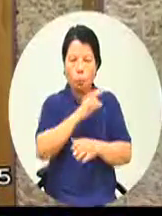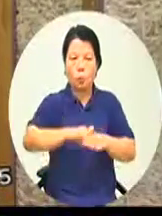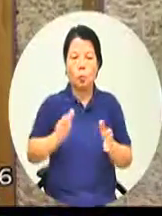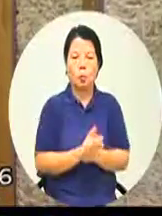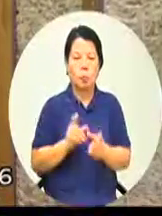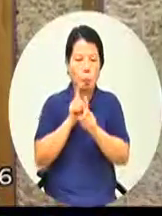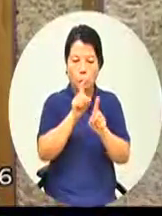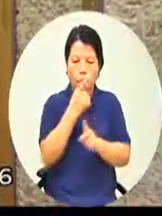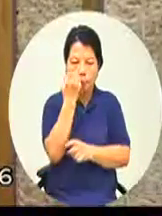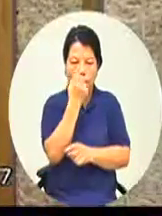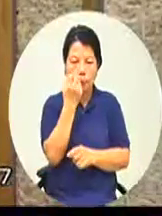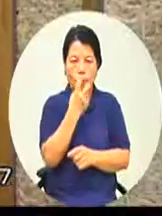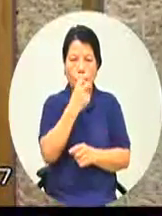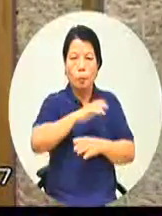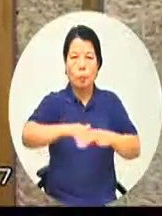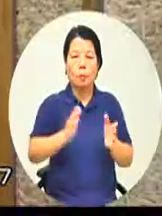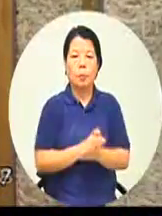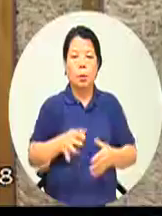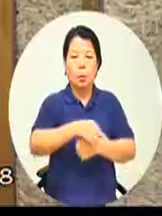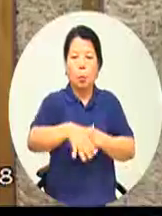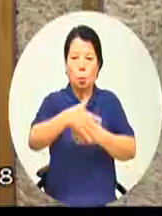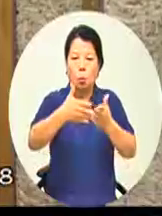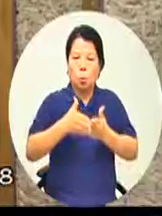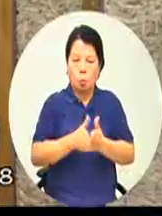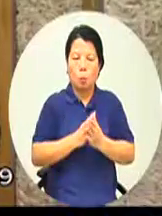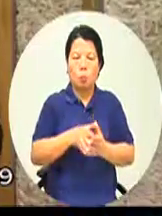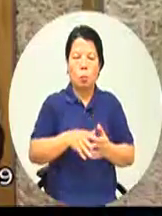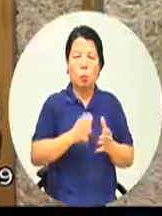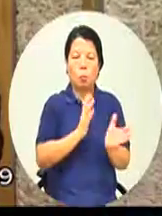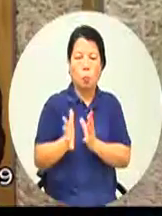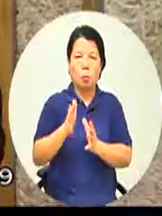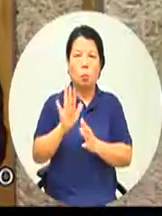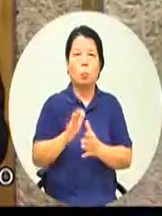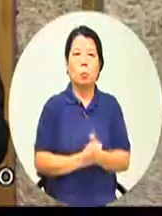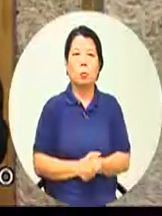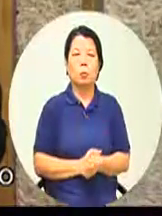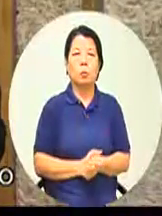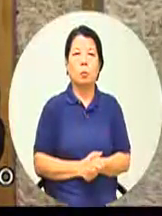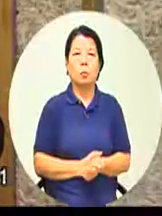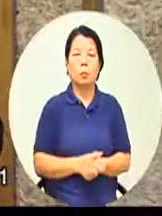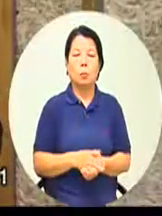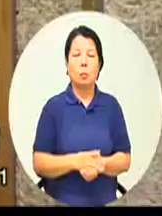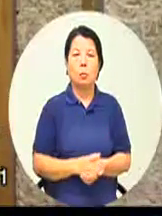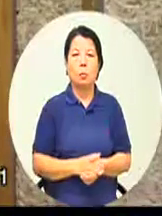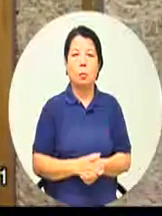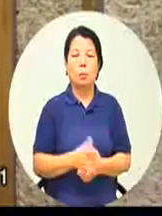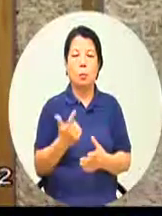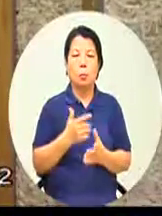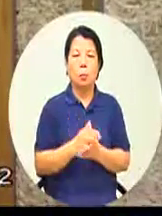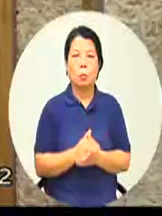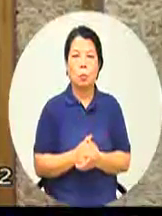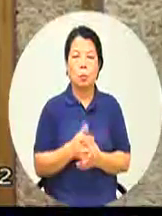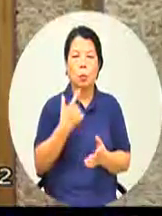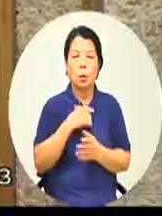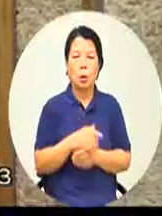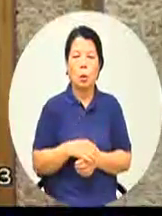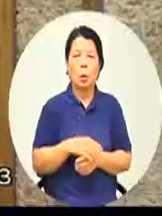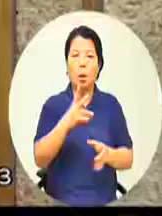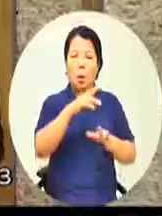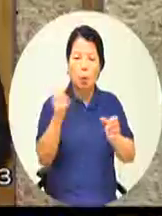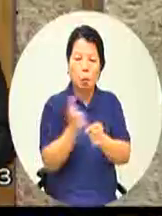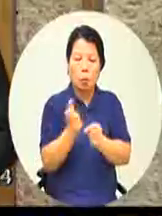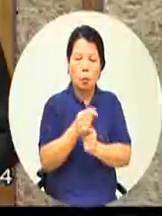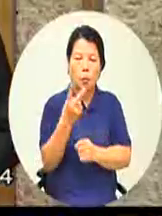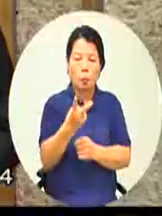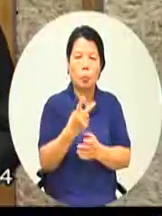踪，所以我们机制上是绝对有处理。但是呢，就是跟议员报告一下，上一次这个莫兰蒂跟梅基企业，尤其